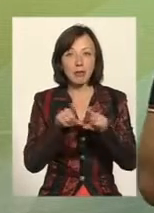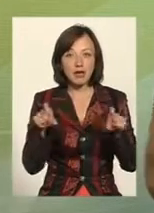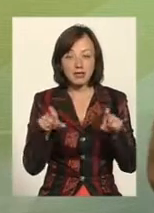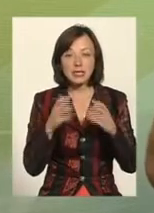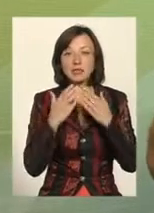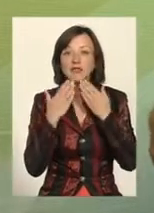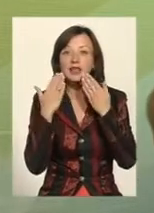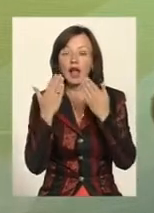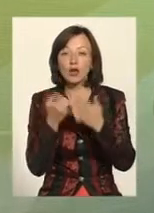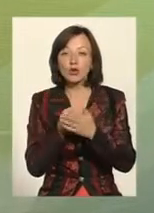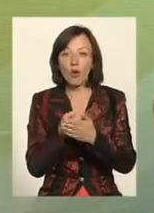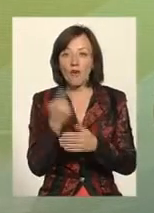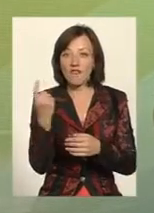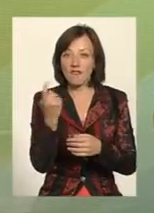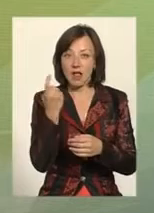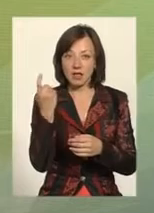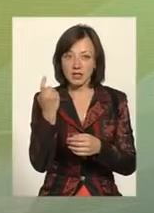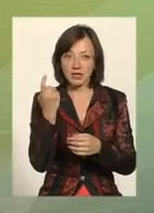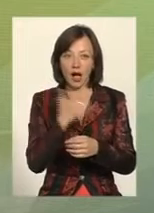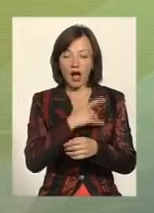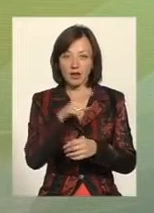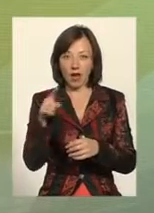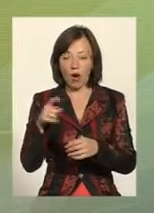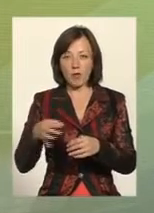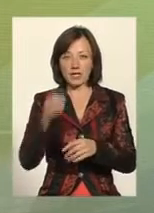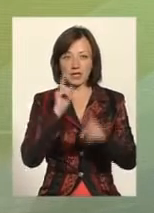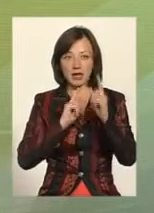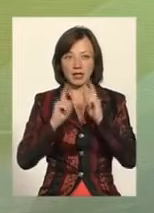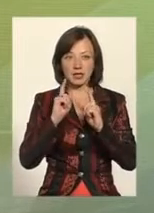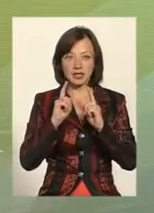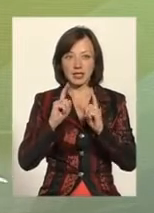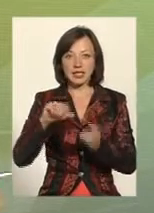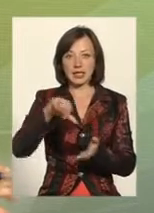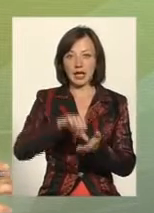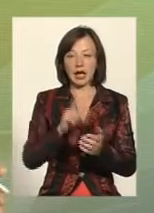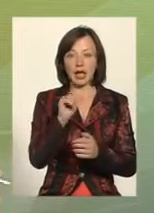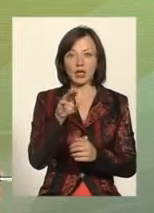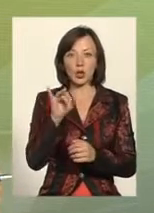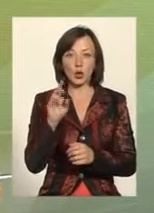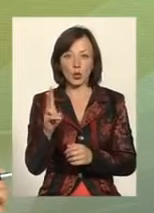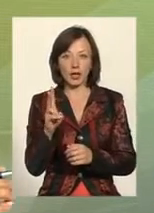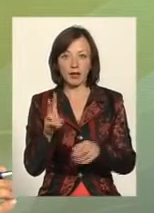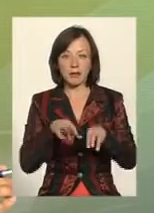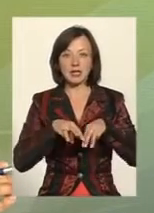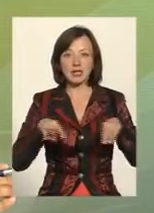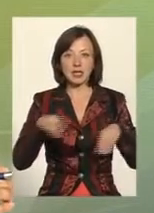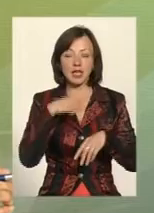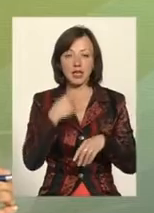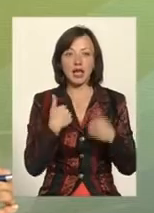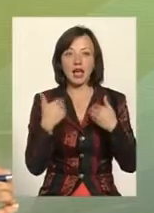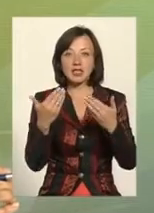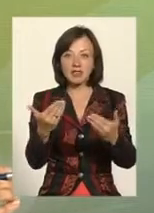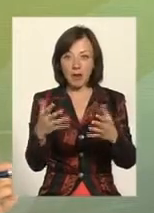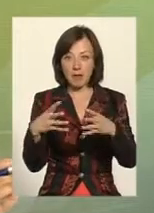Салабай, звертаючись до власника кардіодиспансеру, а це обласна рада, сидить Хитрук, в президії заступник голови обласної ради, каже, я з